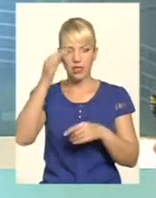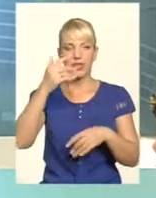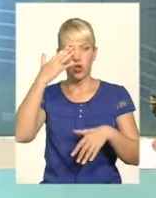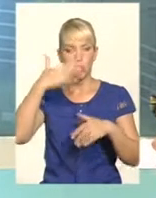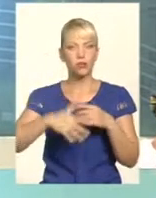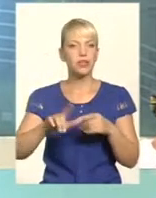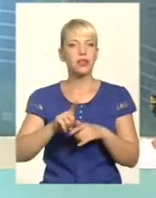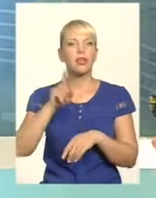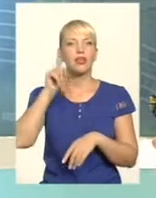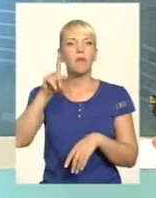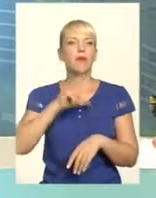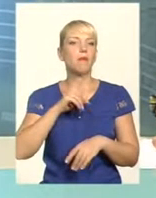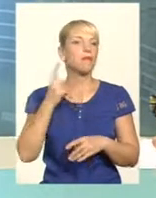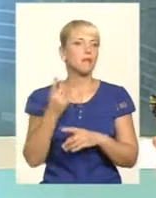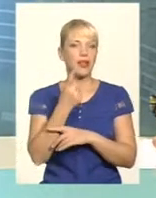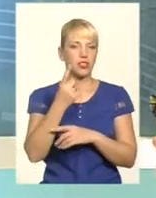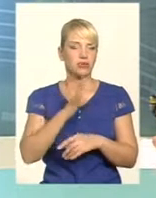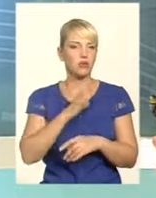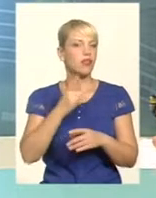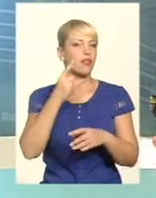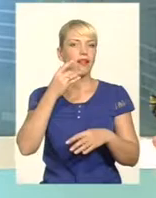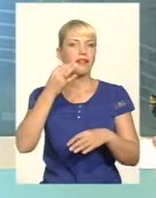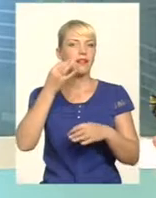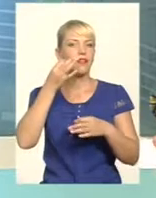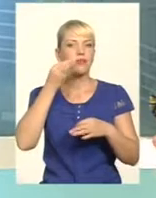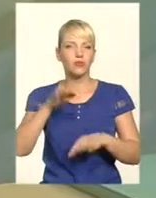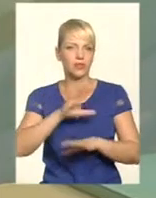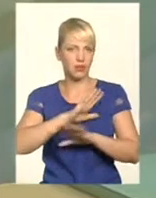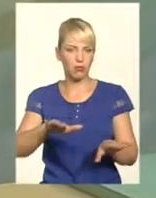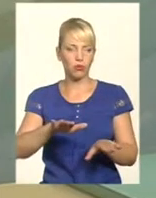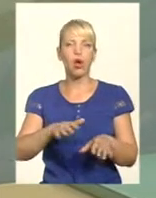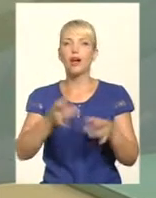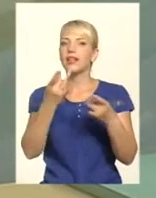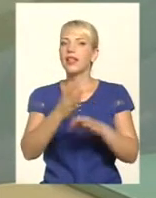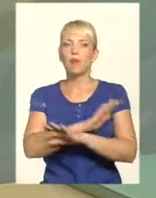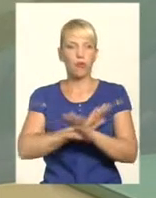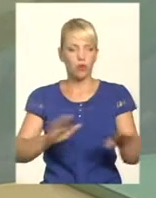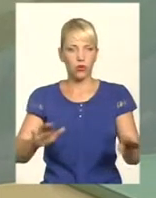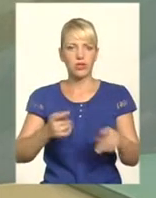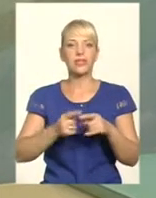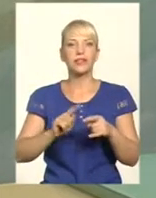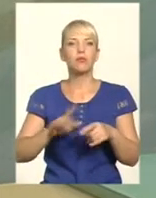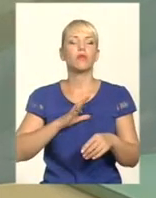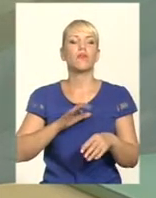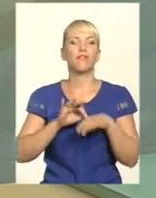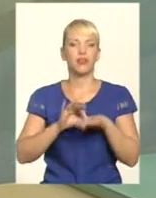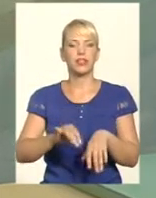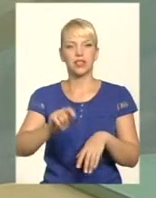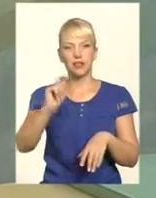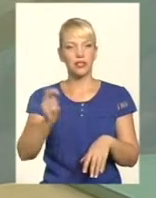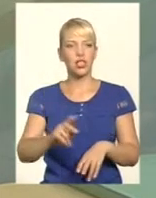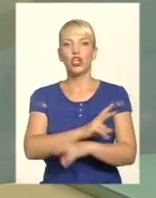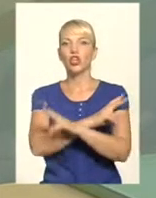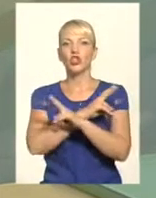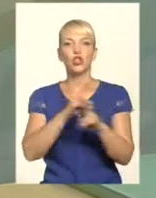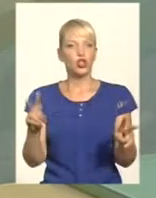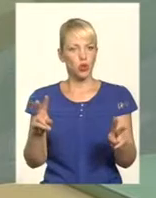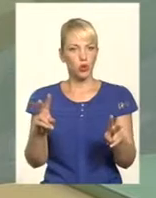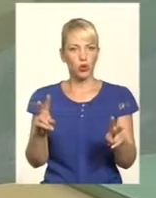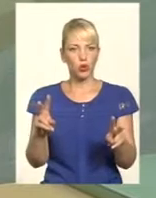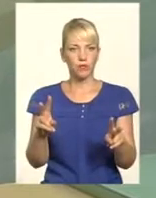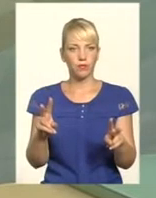так просто, і це перші досвіди самої війни, ведення війни, і ніхто, то в чому